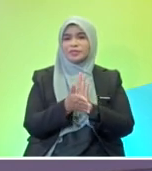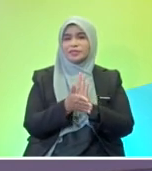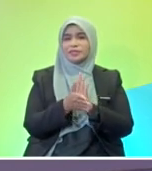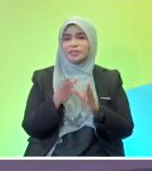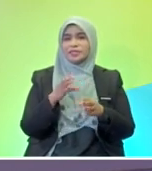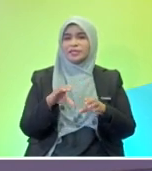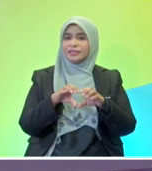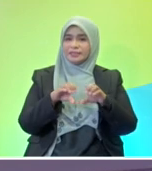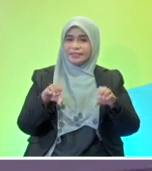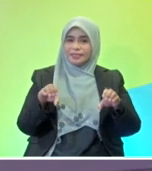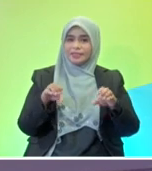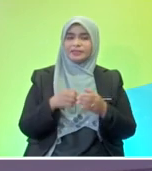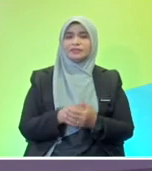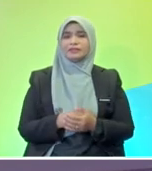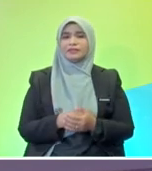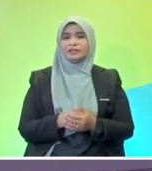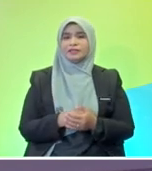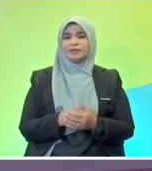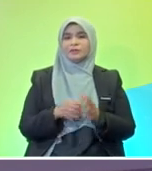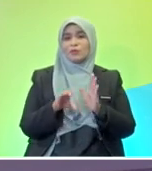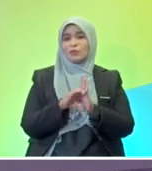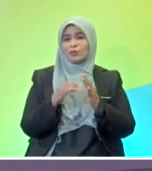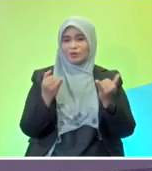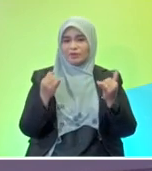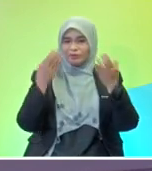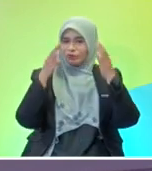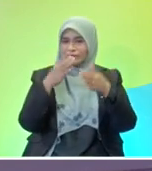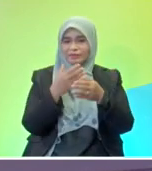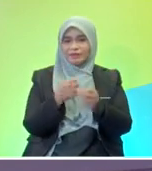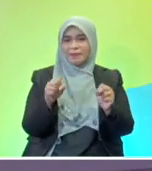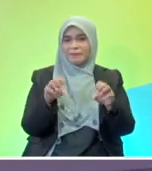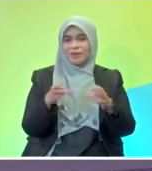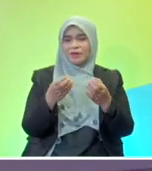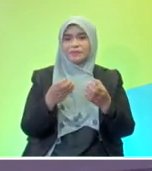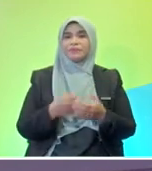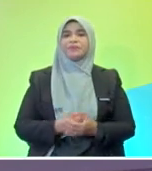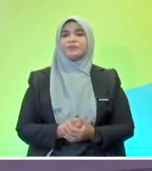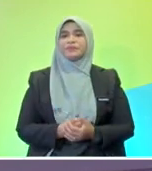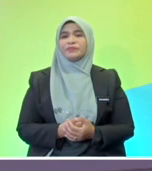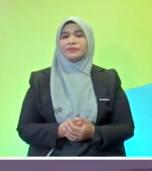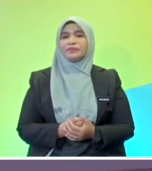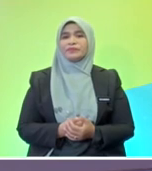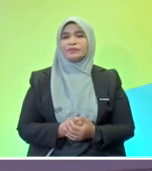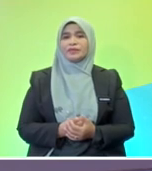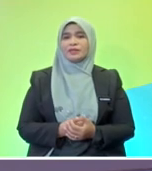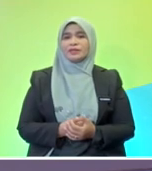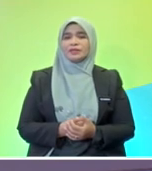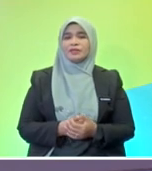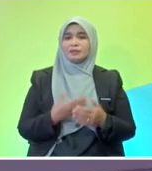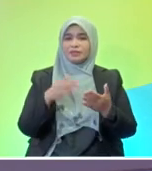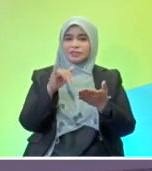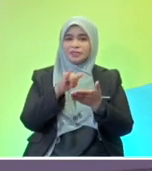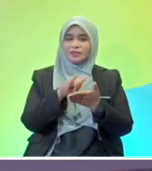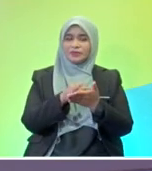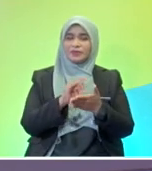Dekat sini cikgu dah siap-siap buat dah. Okey, kita akan gunakan yang ini. Okey. Okay, kemudian kita akan